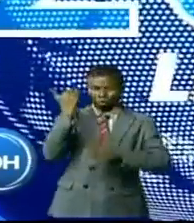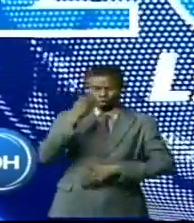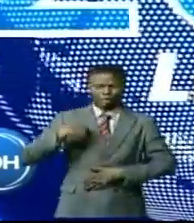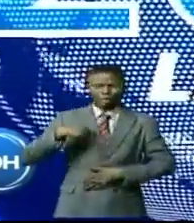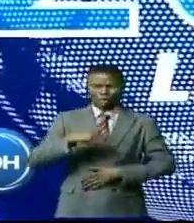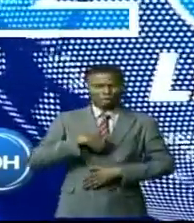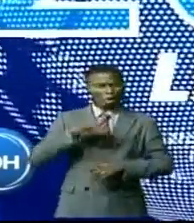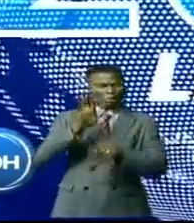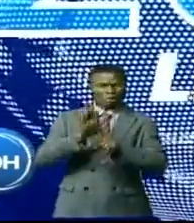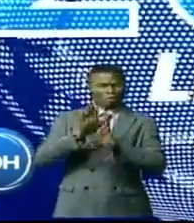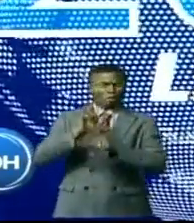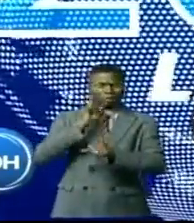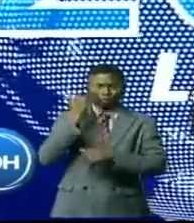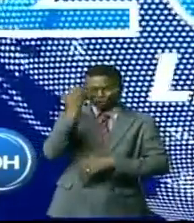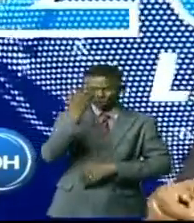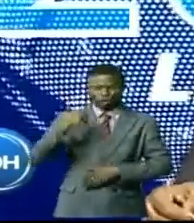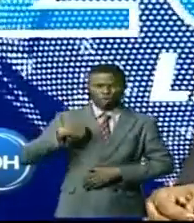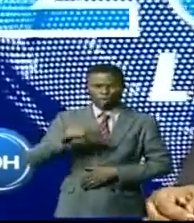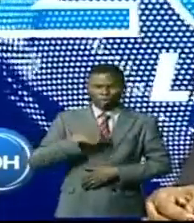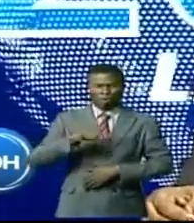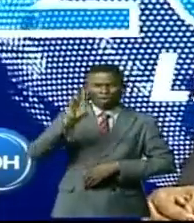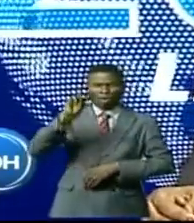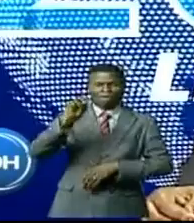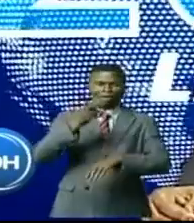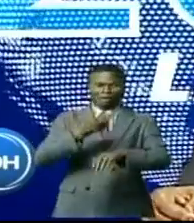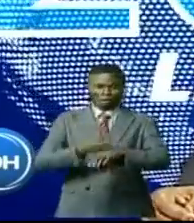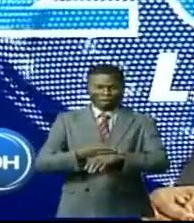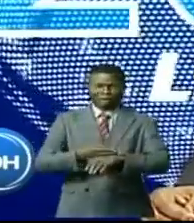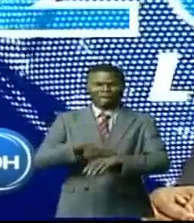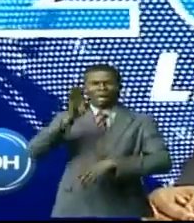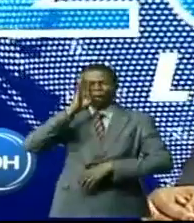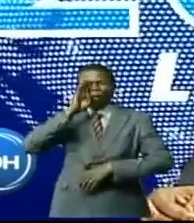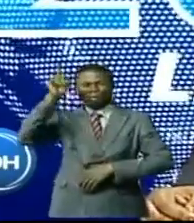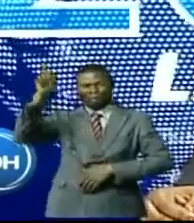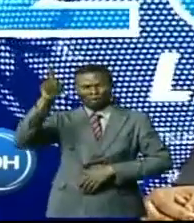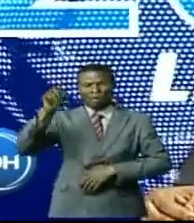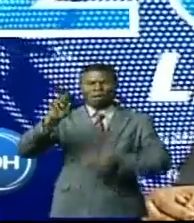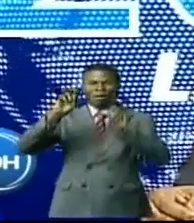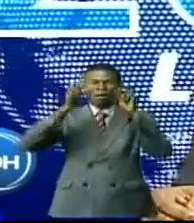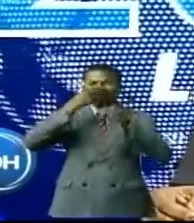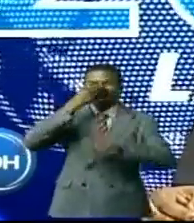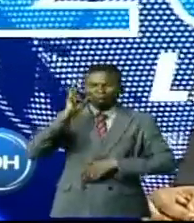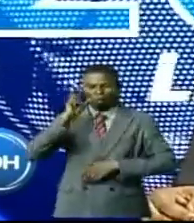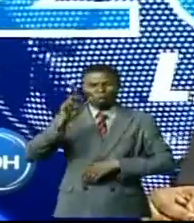étiez nombreux à suivre cette édition d'information à Bruxelles, à Bukavu, à